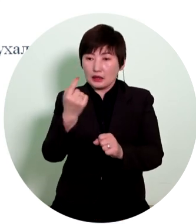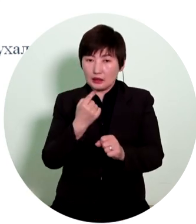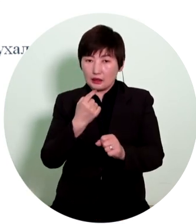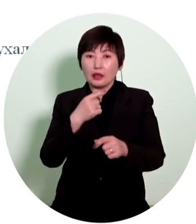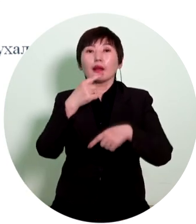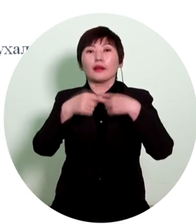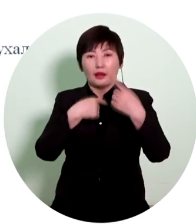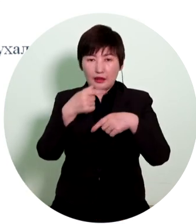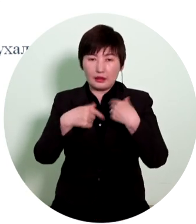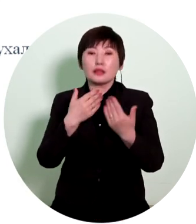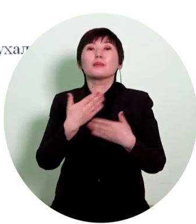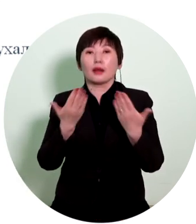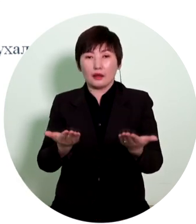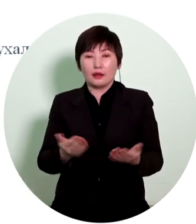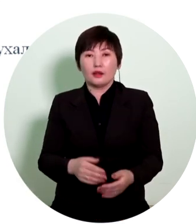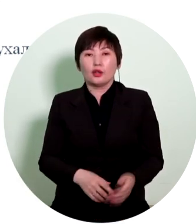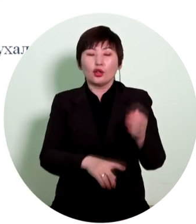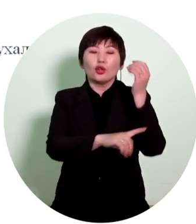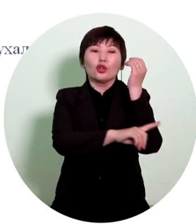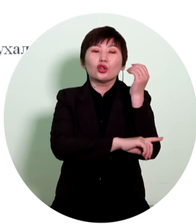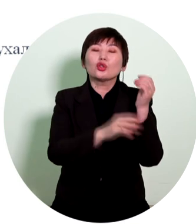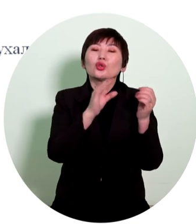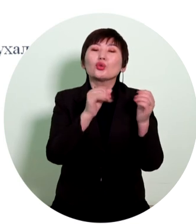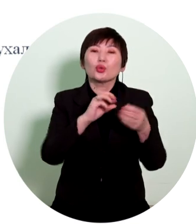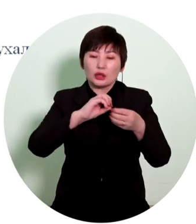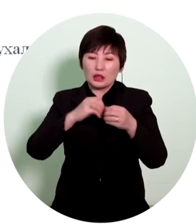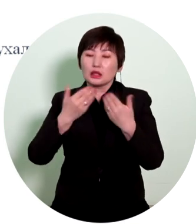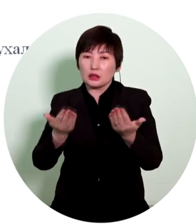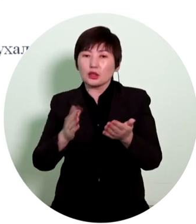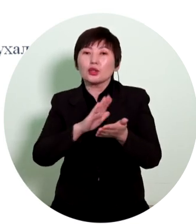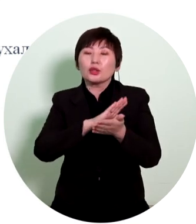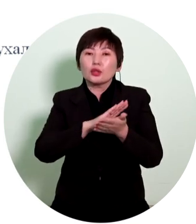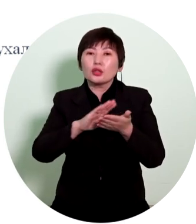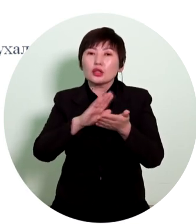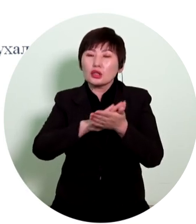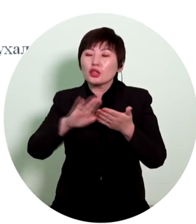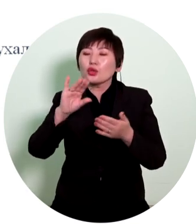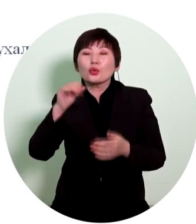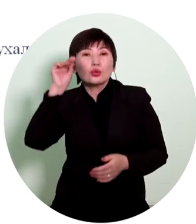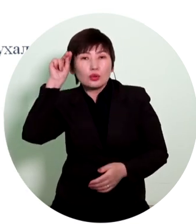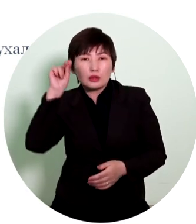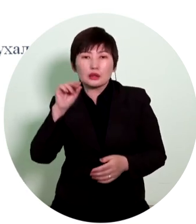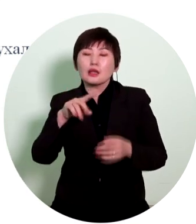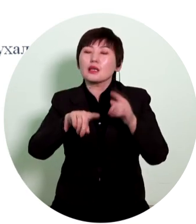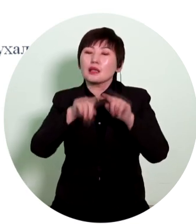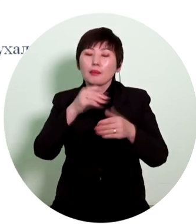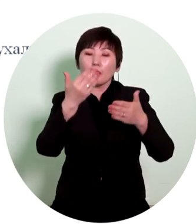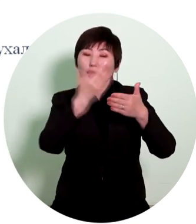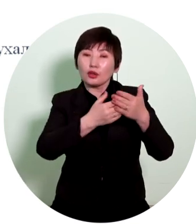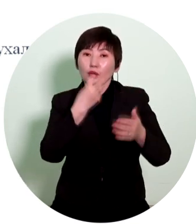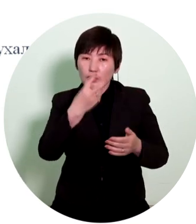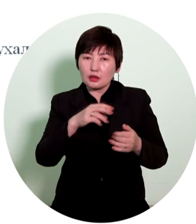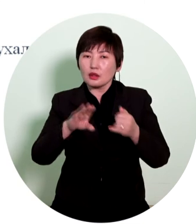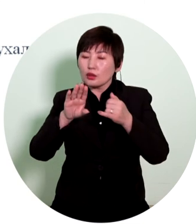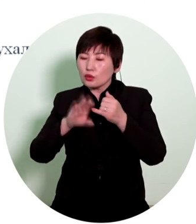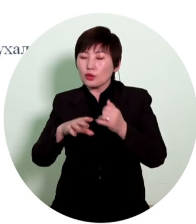тэдэнтэй ярилцж явах хэрэгтэй. Өдөр юу хийсэн? Юу шинээр сурсан? Ямар кино үзсэн? Сүүлийн үед